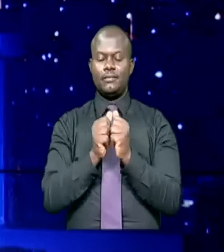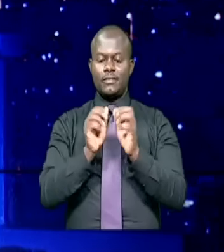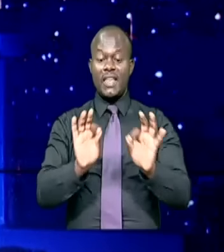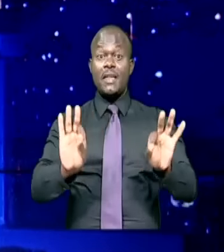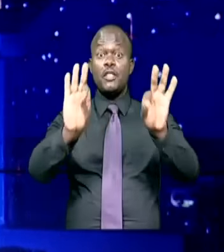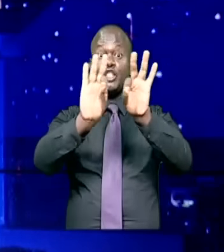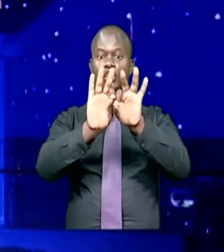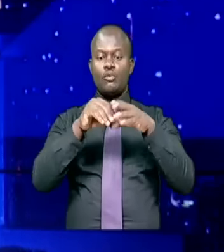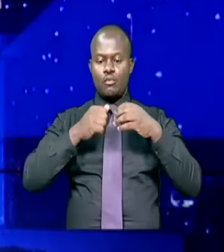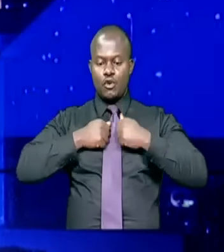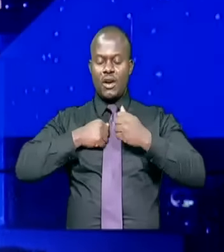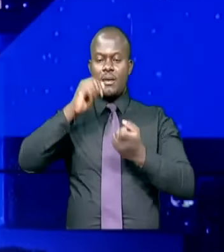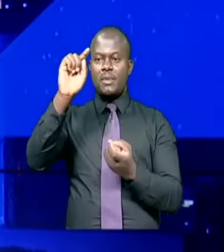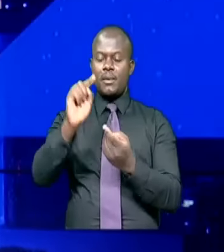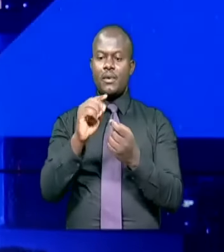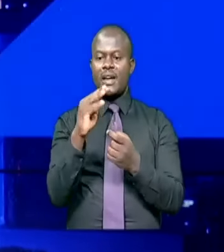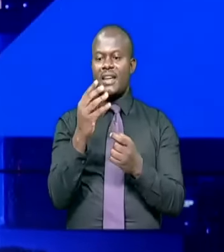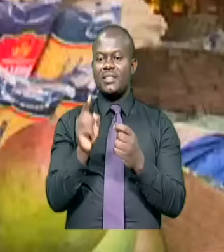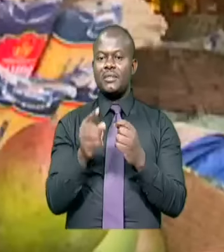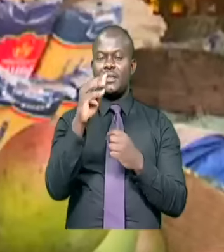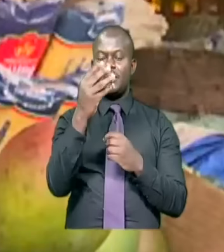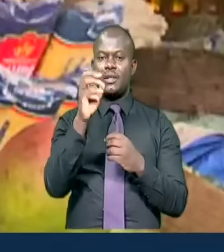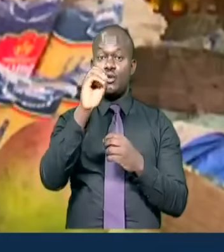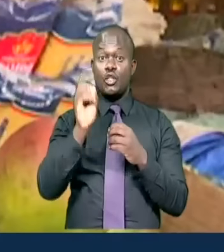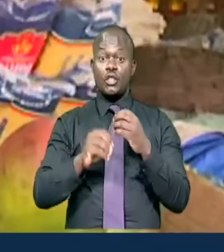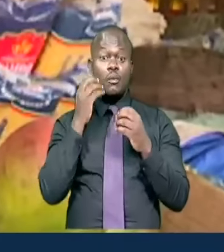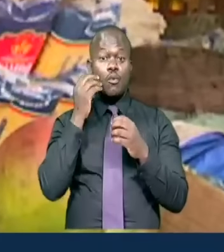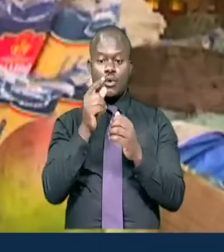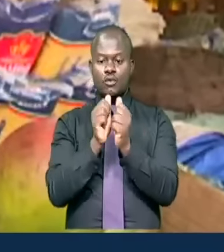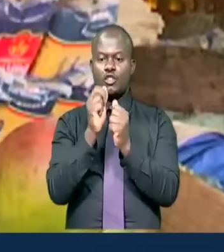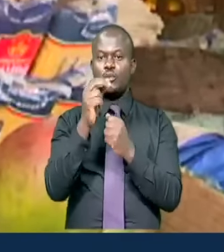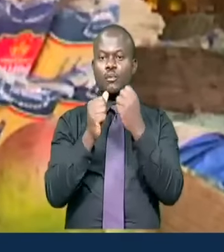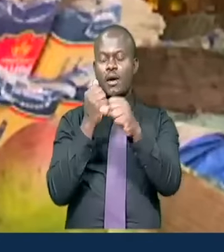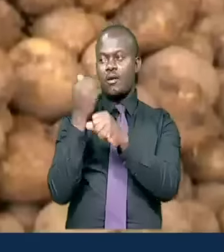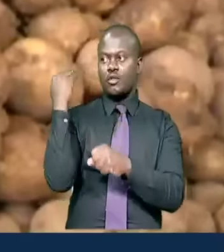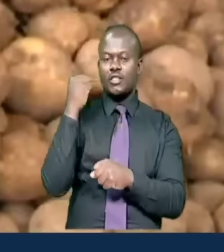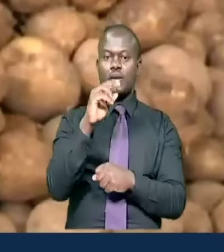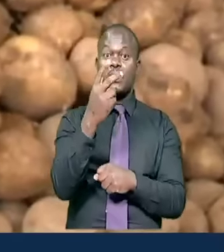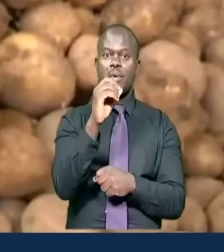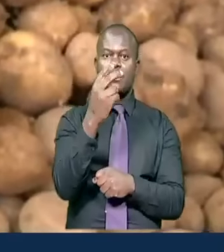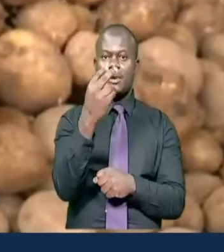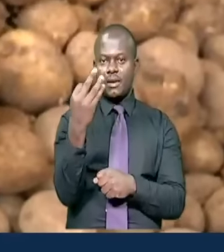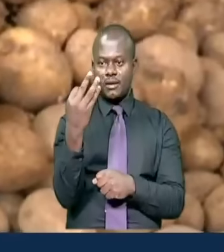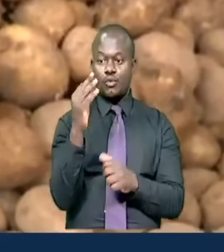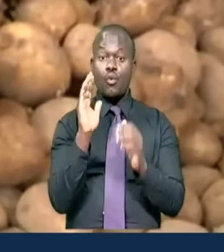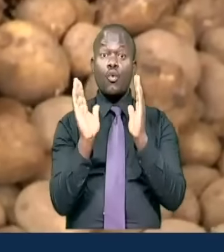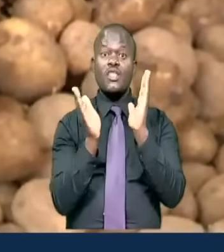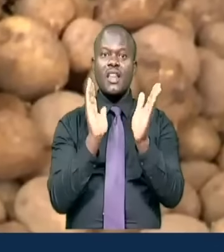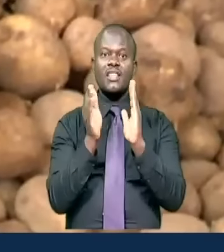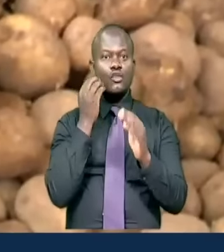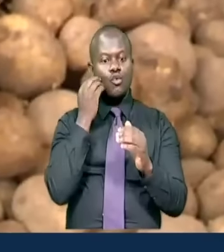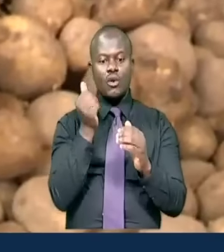mu Rwanda byagabanutseho 4.4% mu kwezi kwa 12 umwaka ushize 2023 ugeranyije